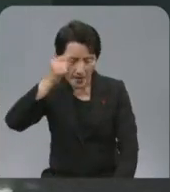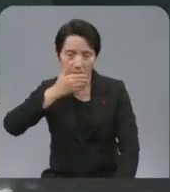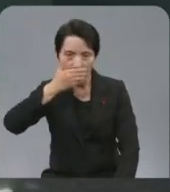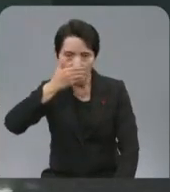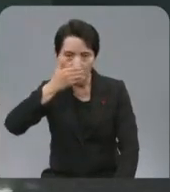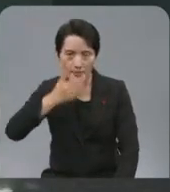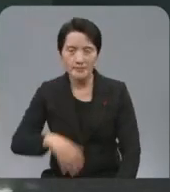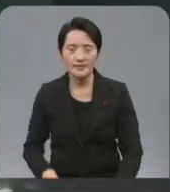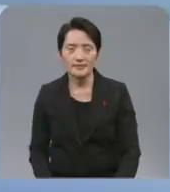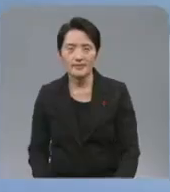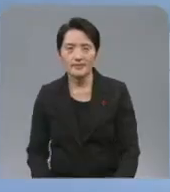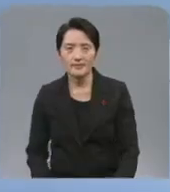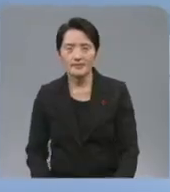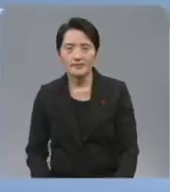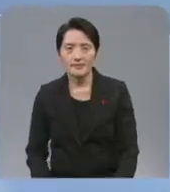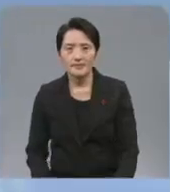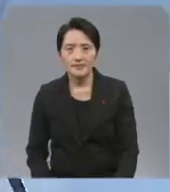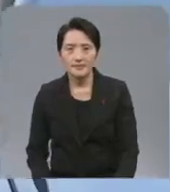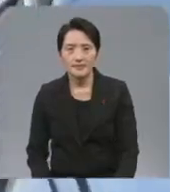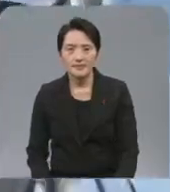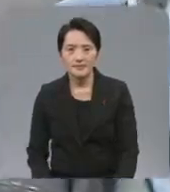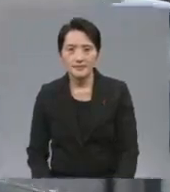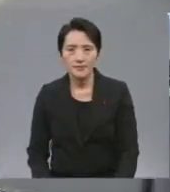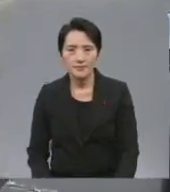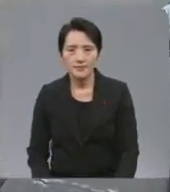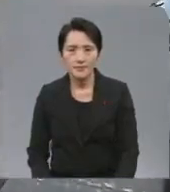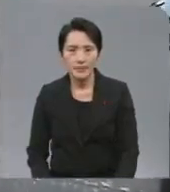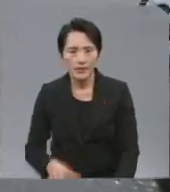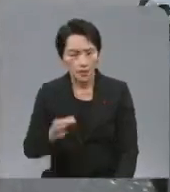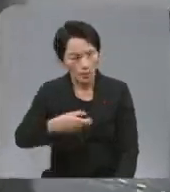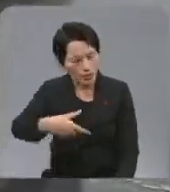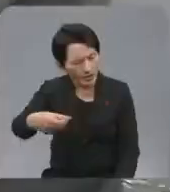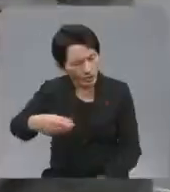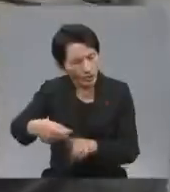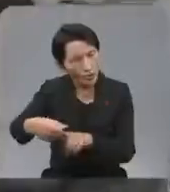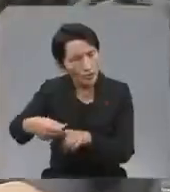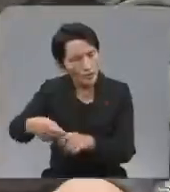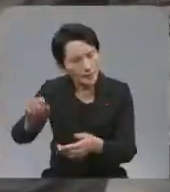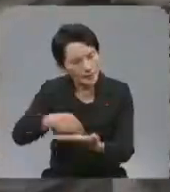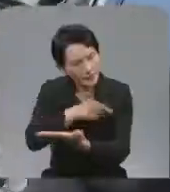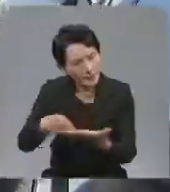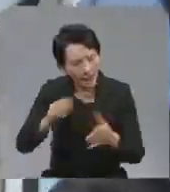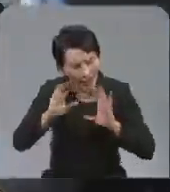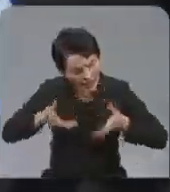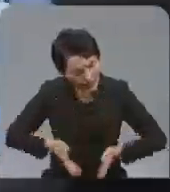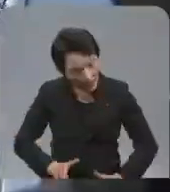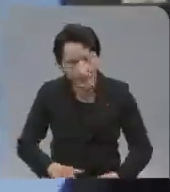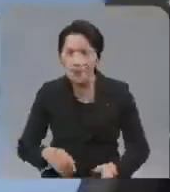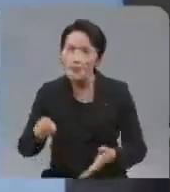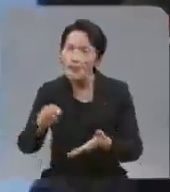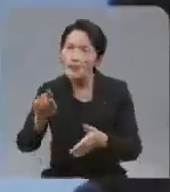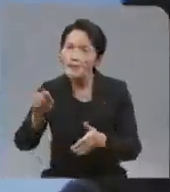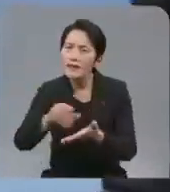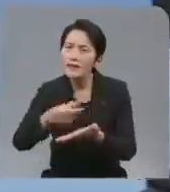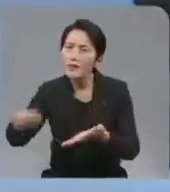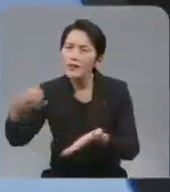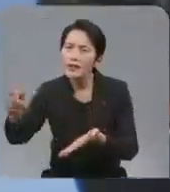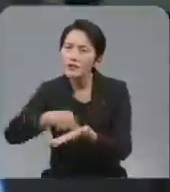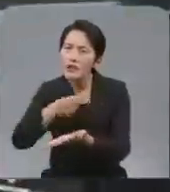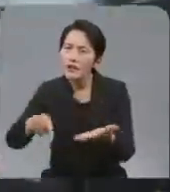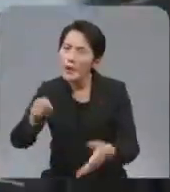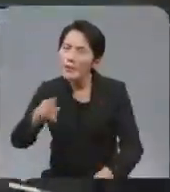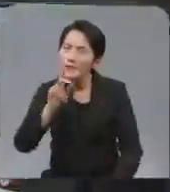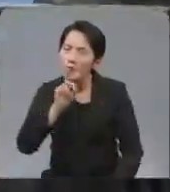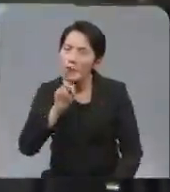и он всё клёнах возглавлял комитет по приёму президентских полномочий комитет